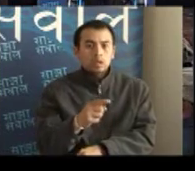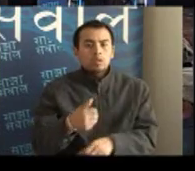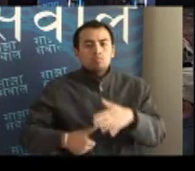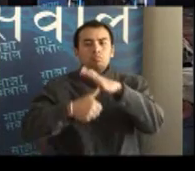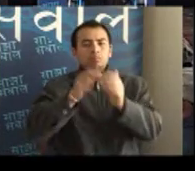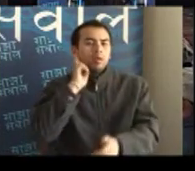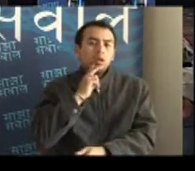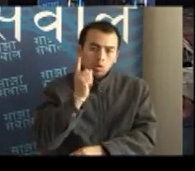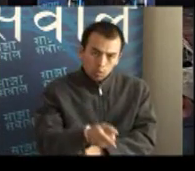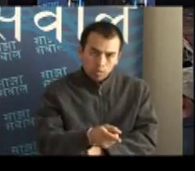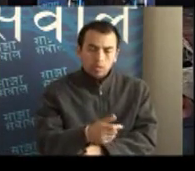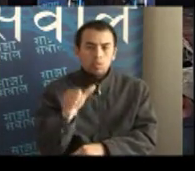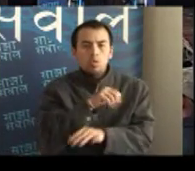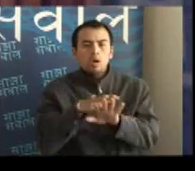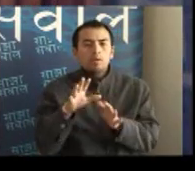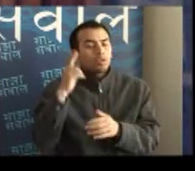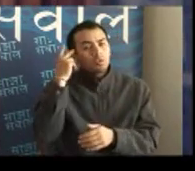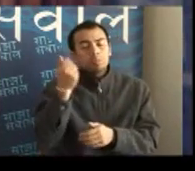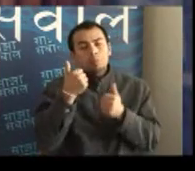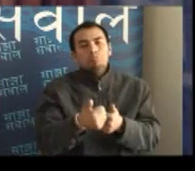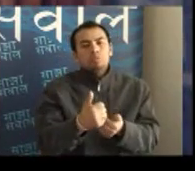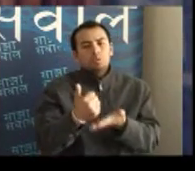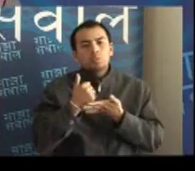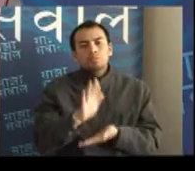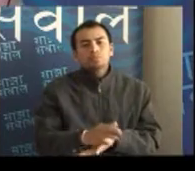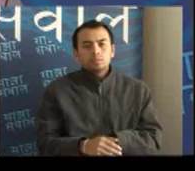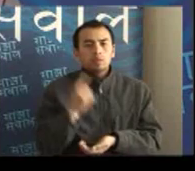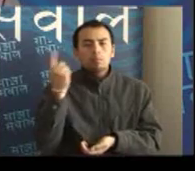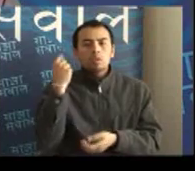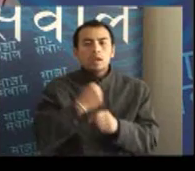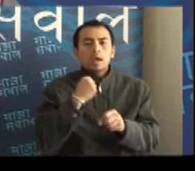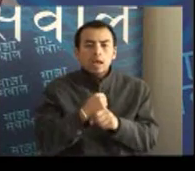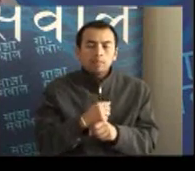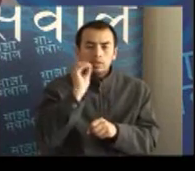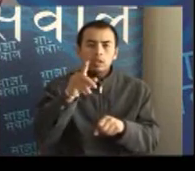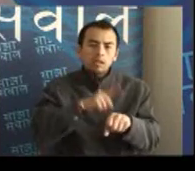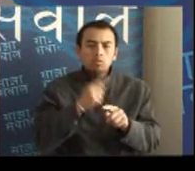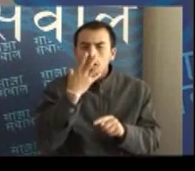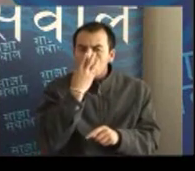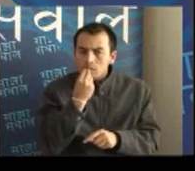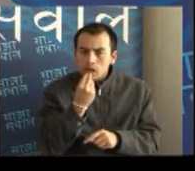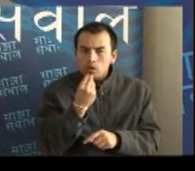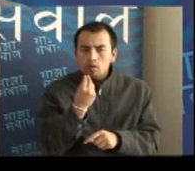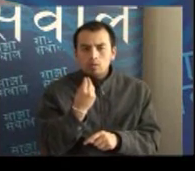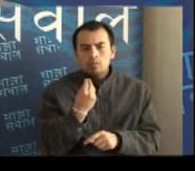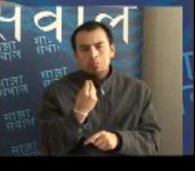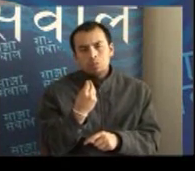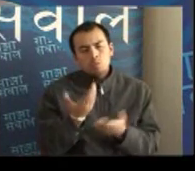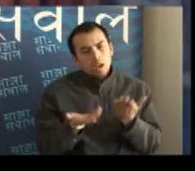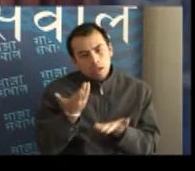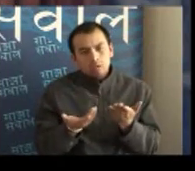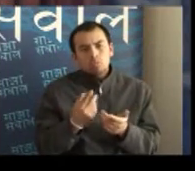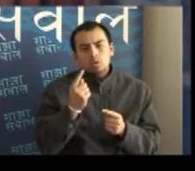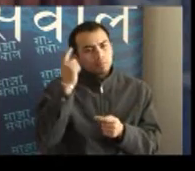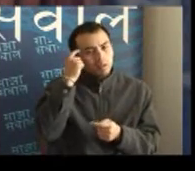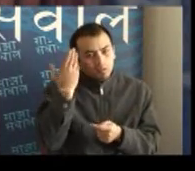हुनुहुन्छ, र उहाँबाट हामीलाई यति सन्तुष्टि छ कि विष्णुजी तपाईँहरूले उहाँहरूलाई काम गर्ने गराउने सवालमा कुनै अप्ठ्यारो भोग्नु परेको महसुस गर्नु